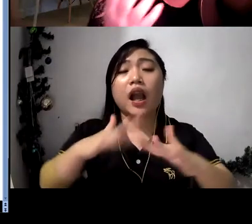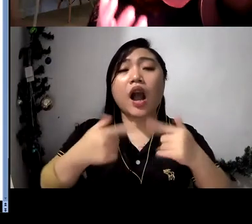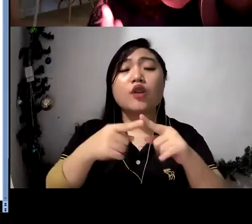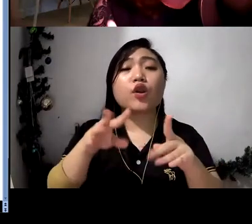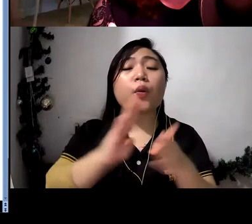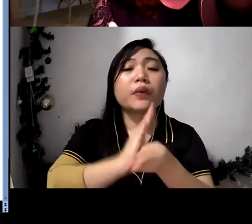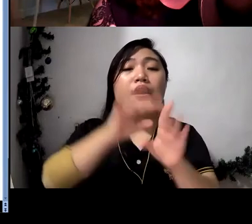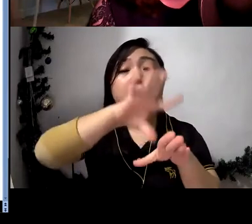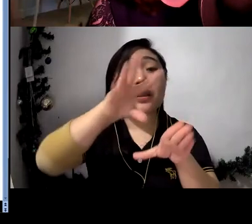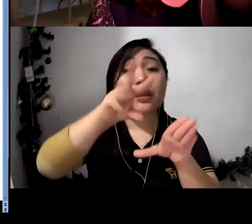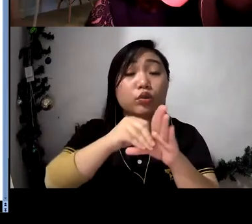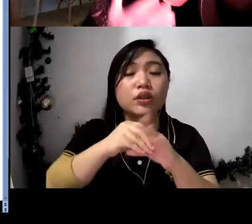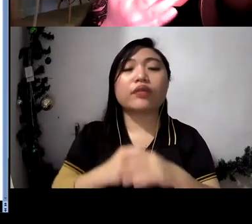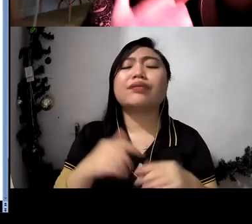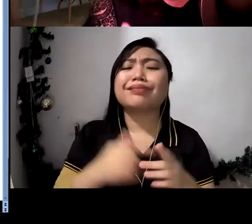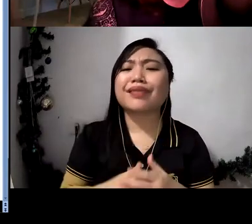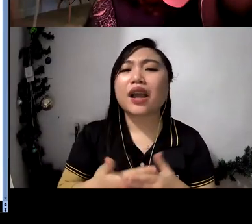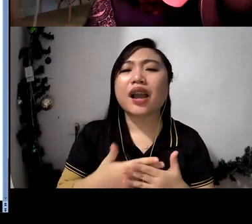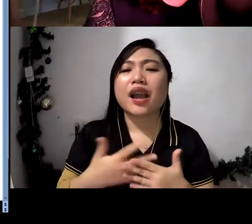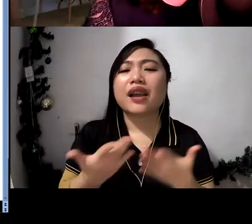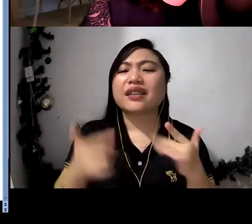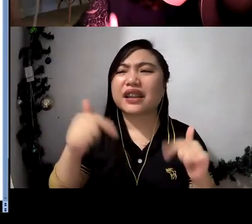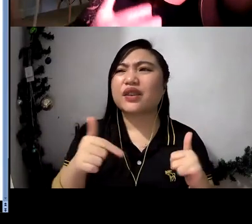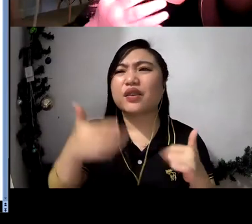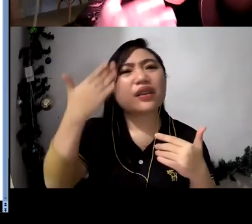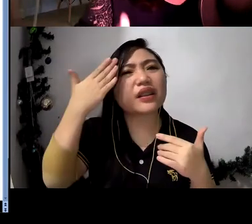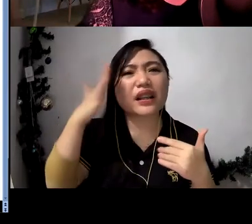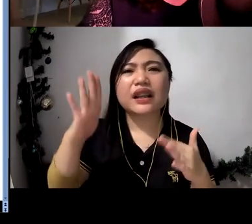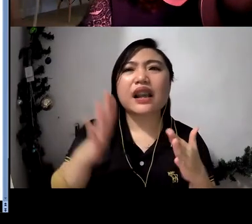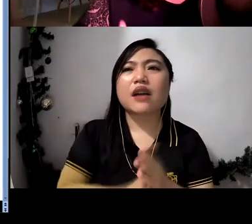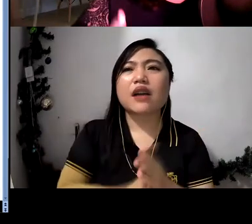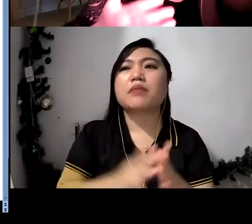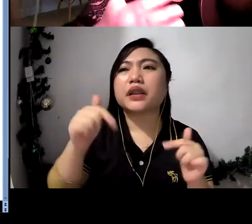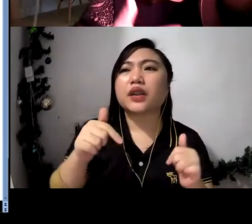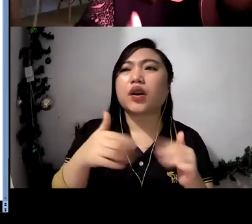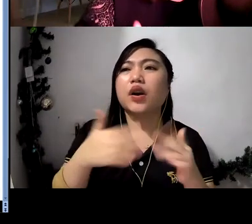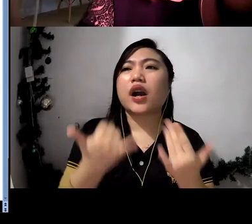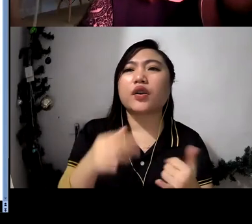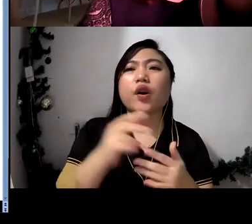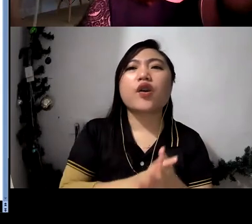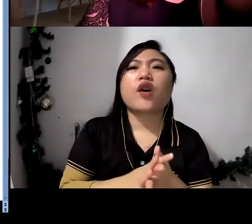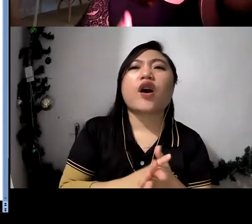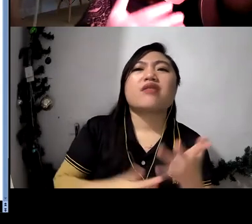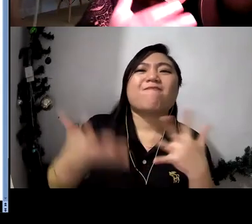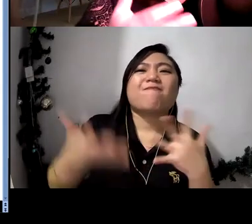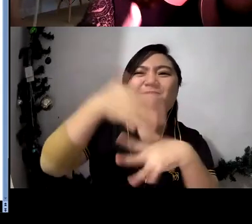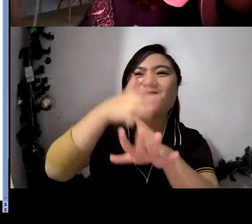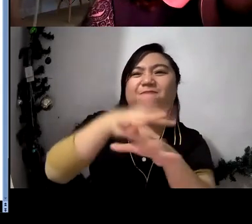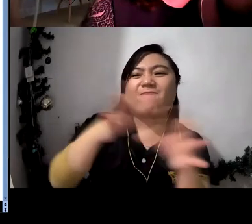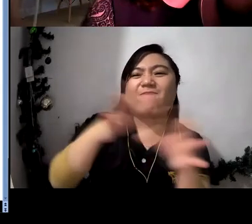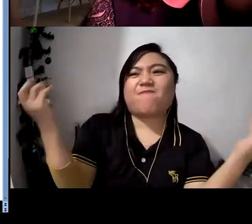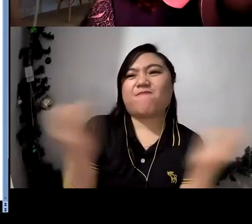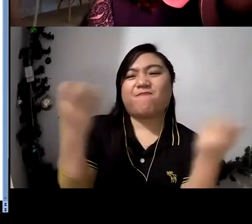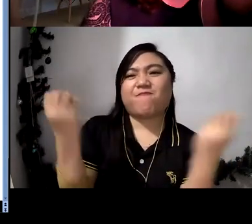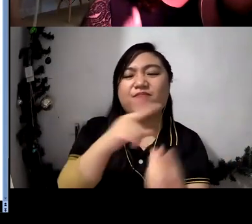we like it or not, yung panahon natin ngayon, meron na talagang diversity of human sexuality and sexual orientation,